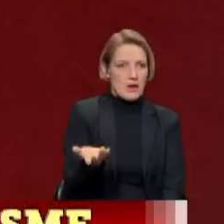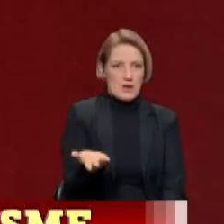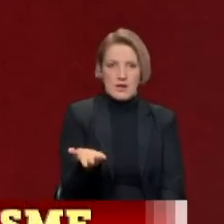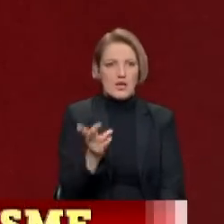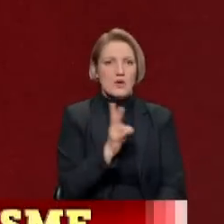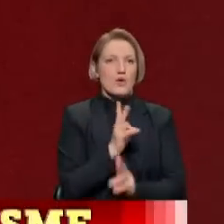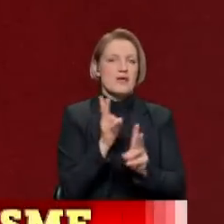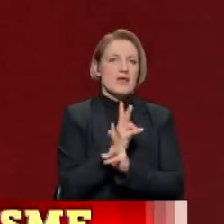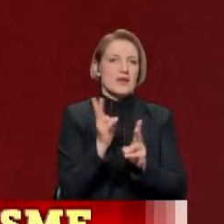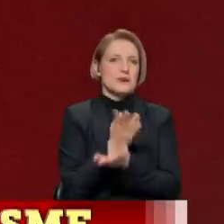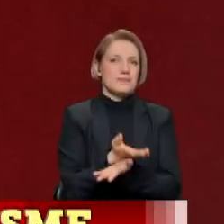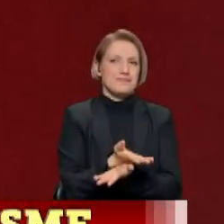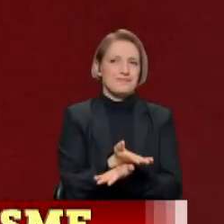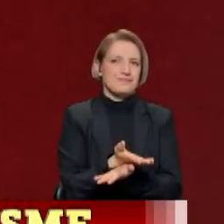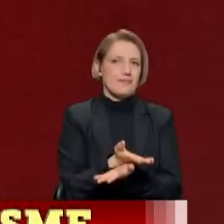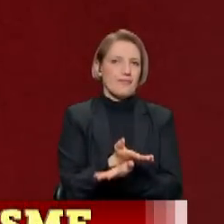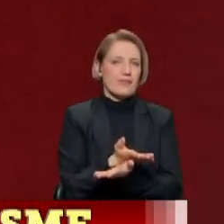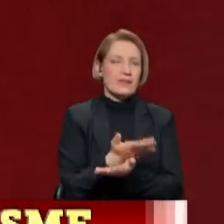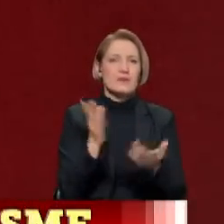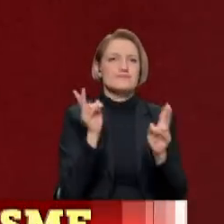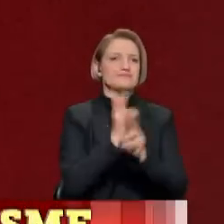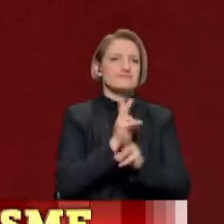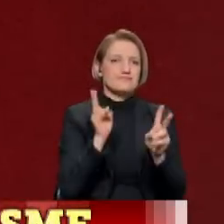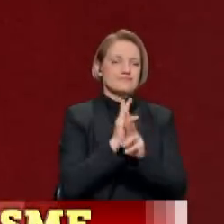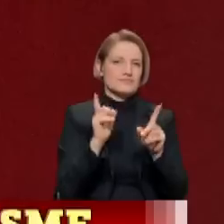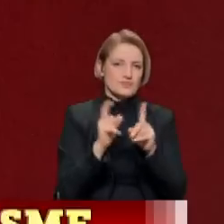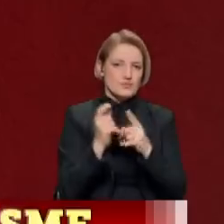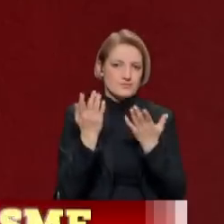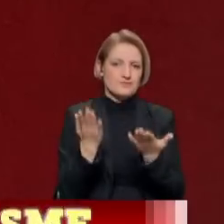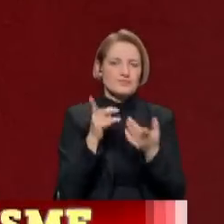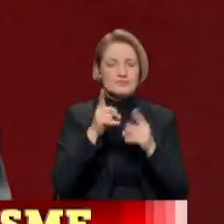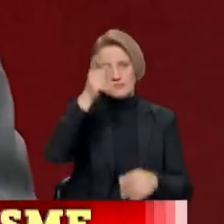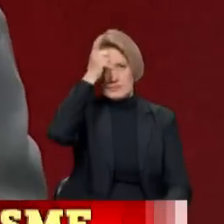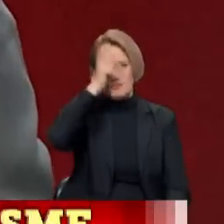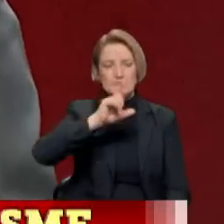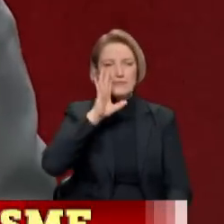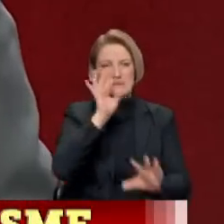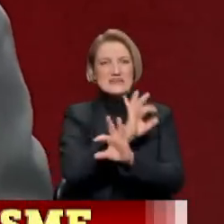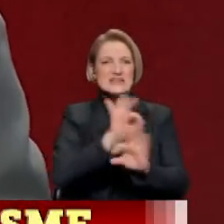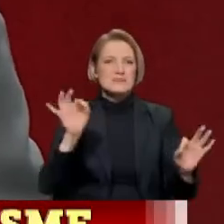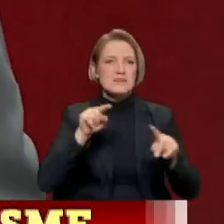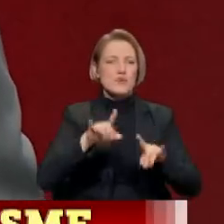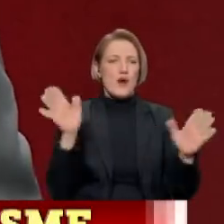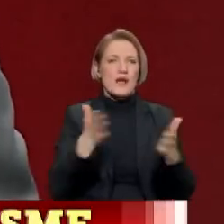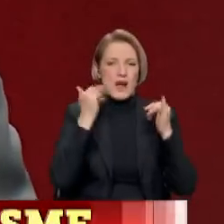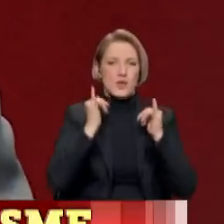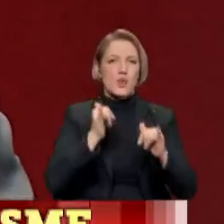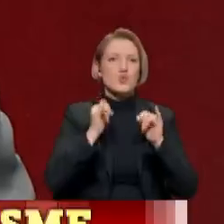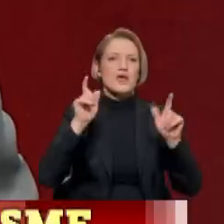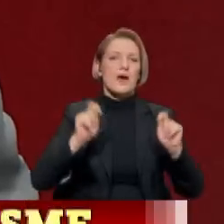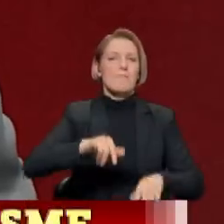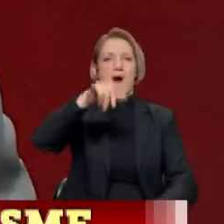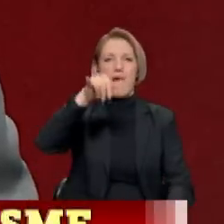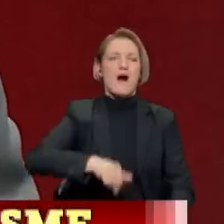3 saat. Gülünç. Yani artık trajikomik durumlar. Bu ülkeye hiç kimsenin bu kadar kötülük yapmaya hakkı